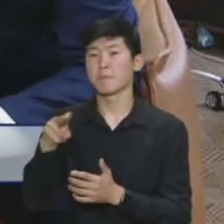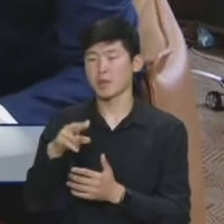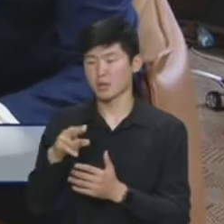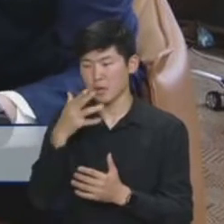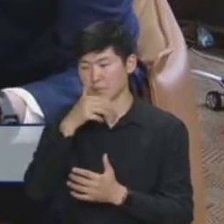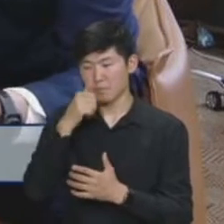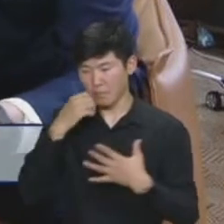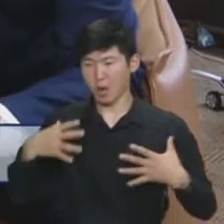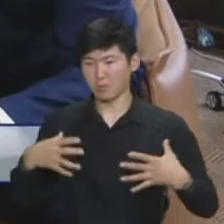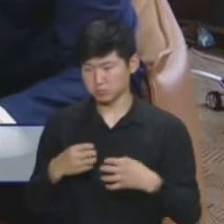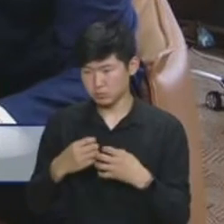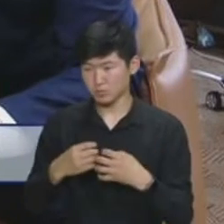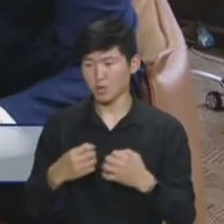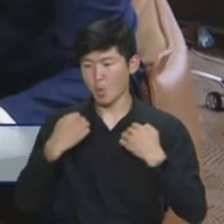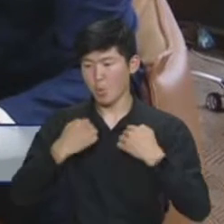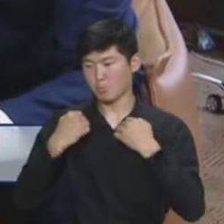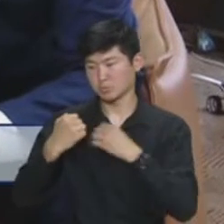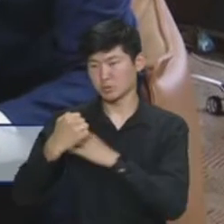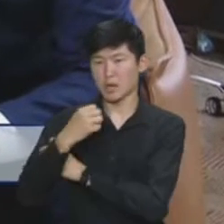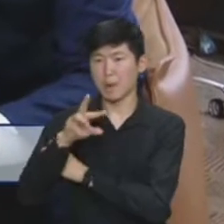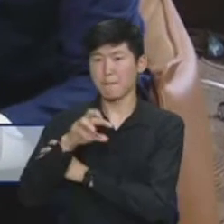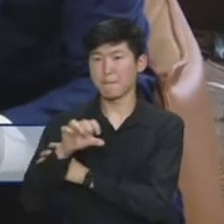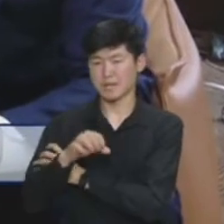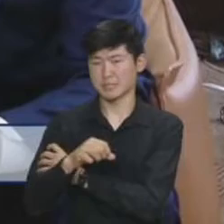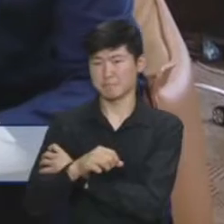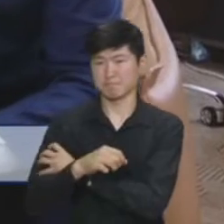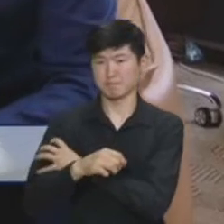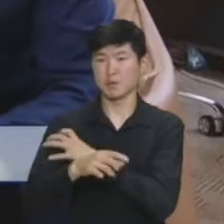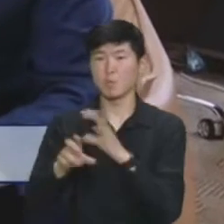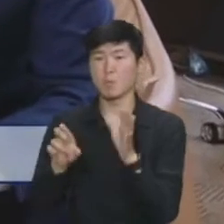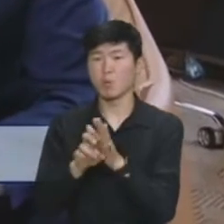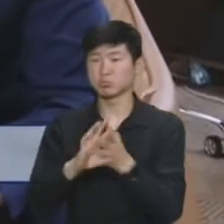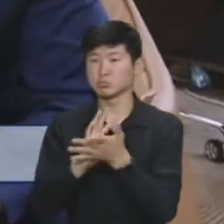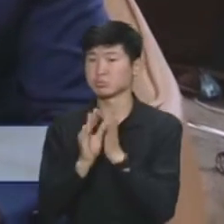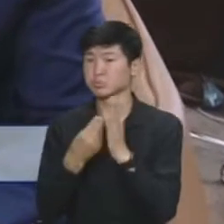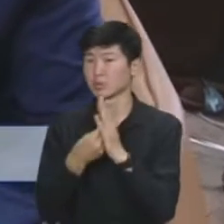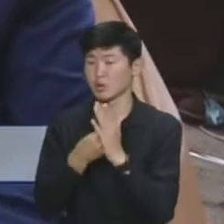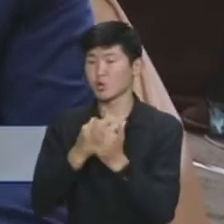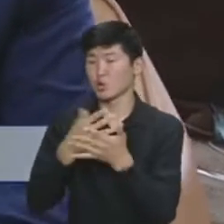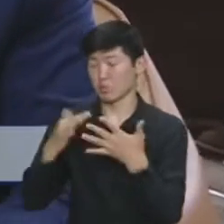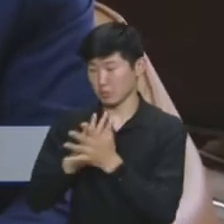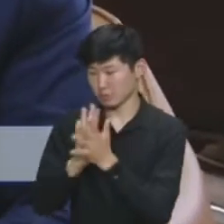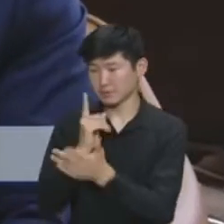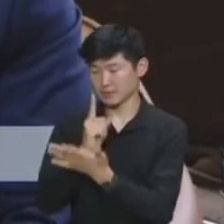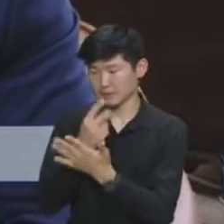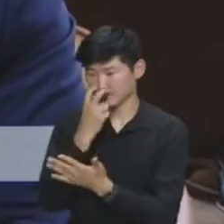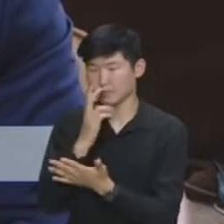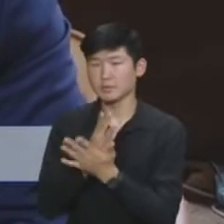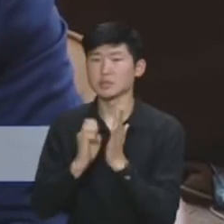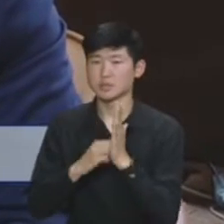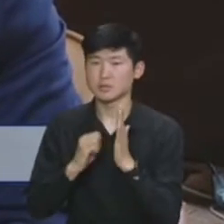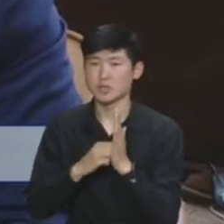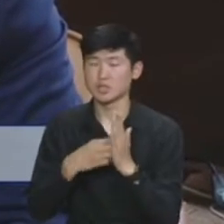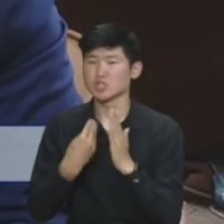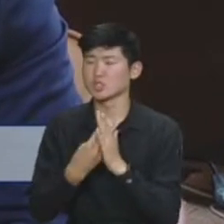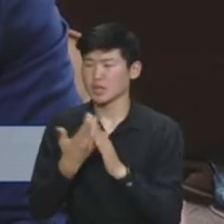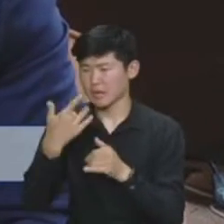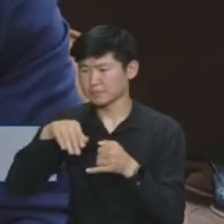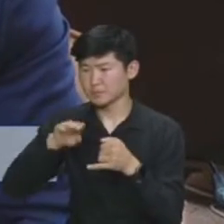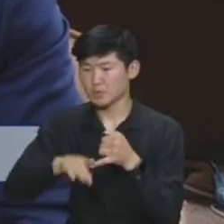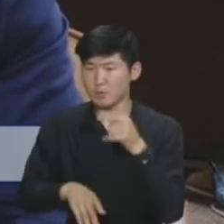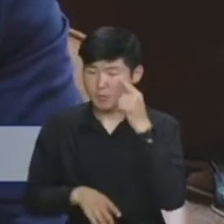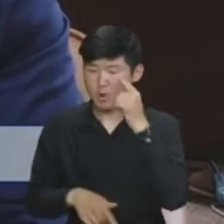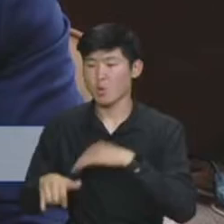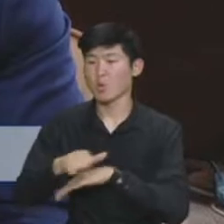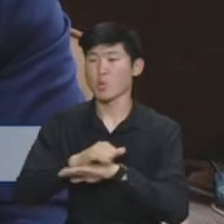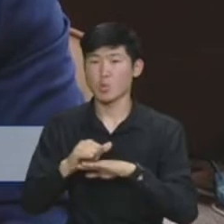одоо тухраадаг байх, булчингийн мас нэмдэг гэх мэтлэн одоо тийм бүтээгдэхүүн байна л та. Энэ үндэ бас тодорхой анхаарах зүйлээ бодож байна. Яг бол эцсийн үр